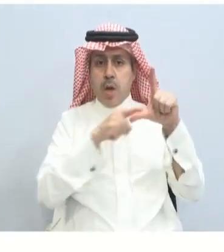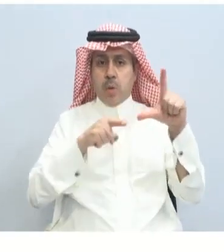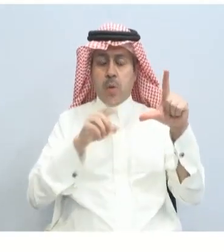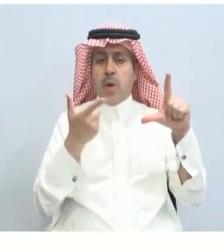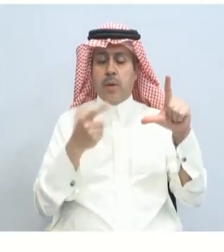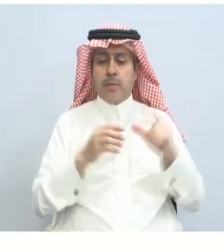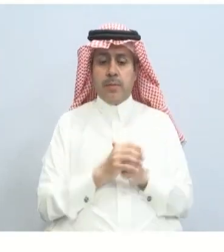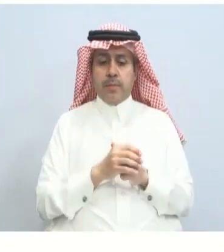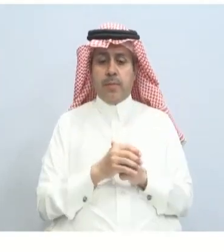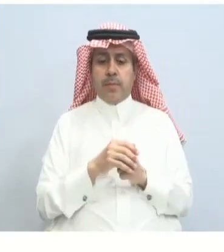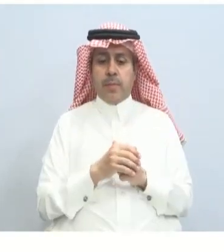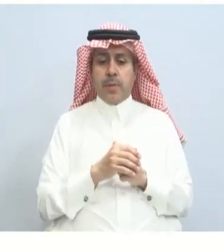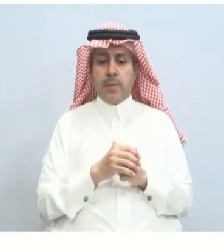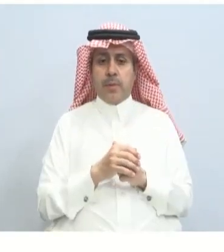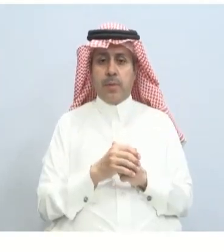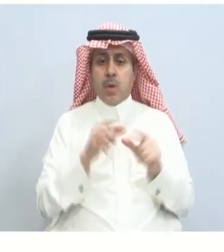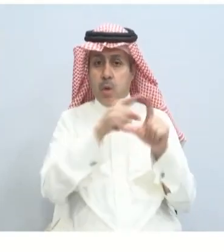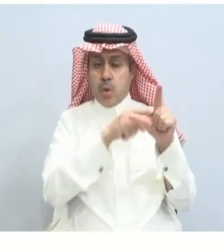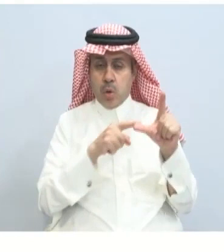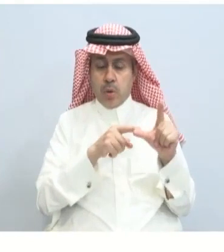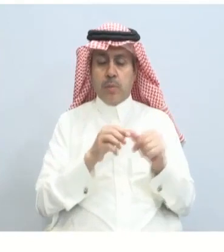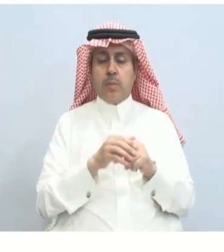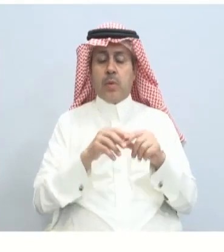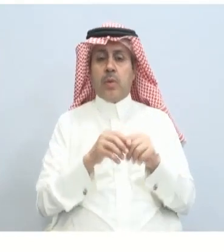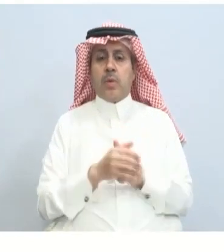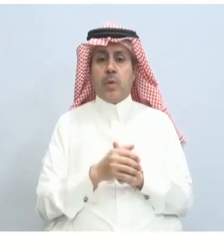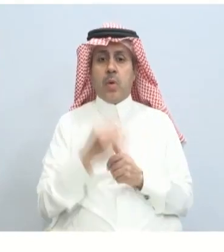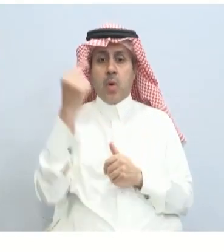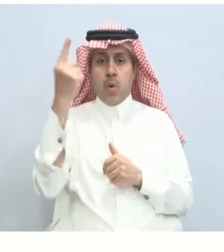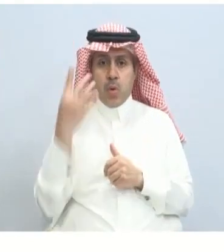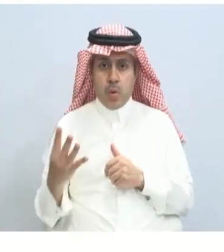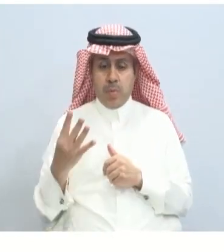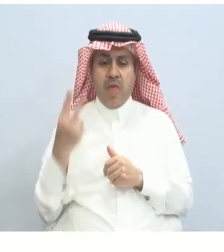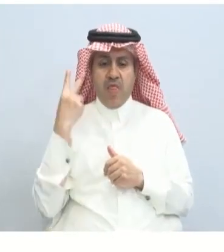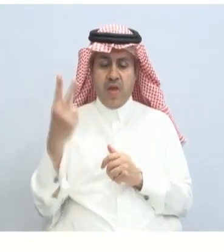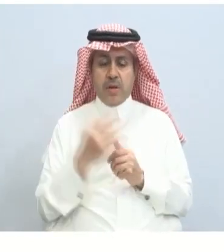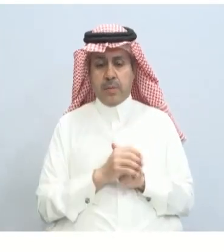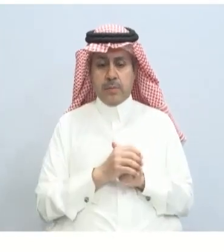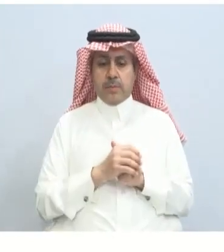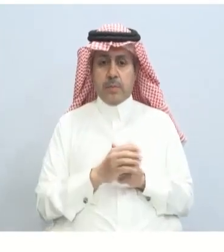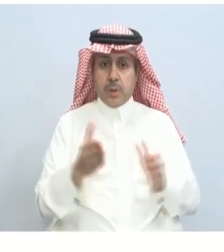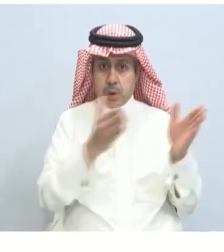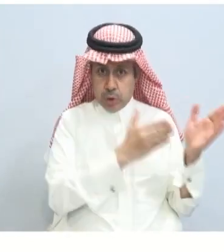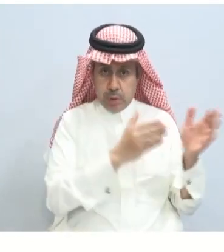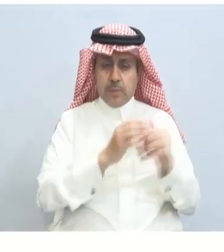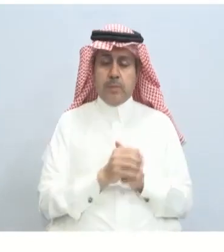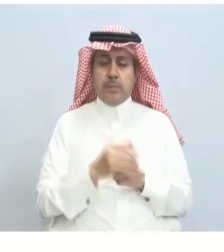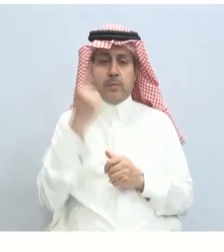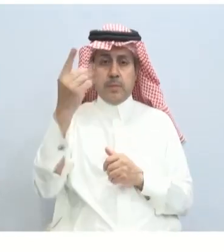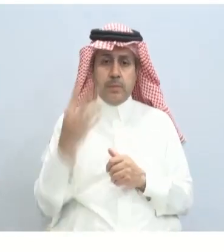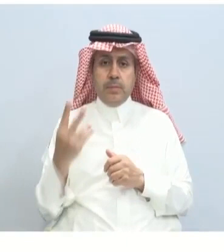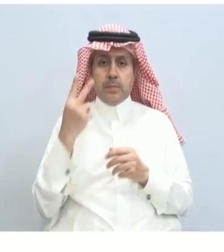يتا موجوده في اي ربع موجوده في الربع الثاني فبالتالي س اطبق قاعده الاشاره للربع